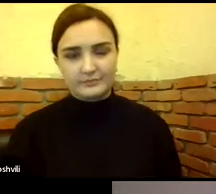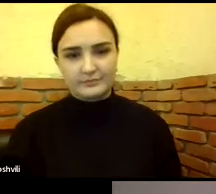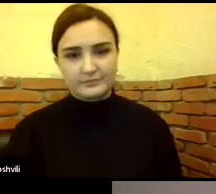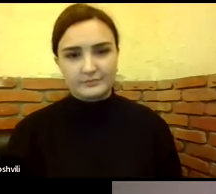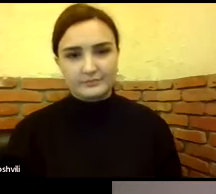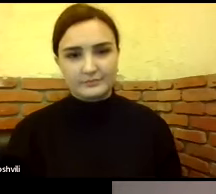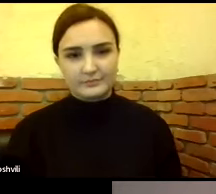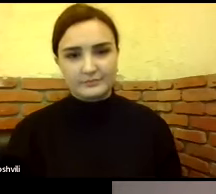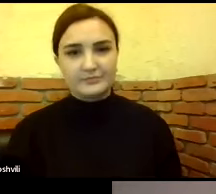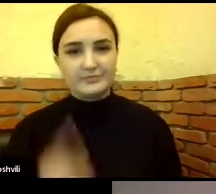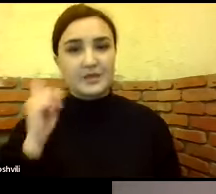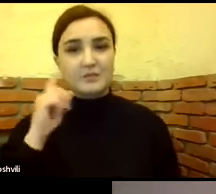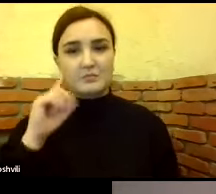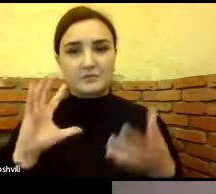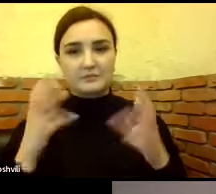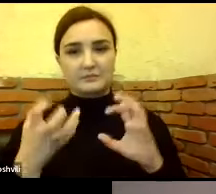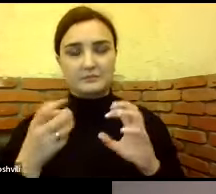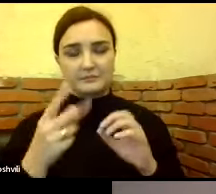ჩანს